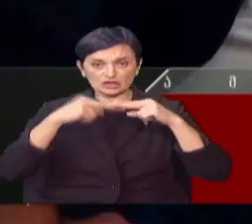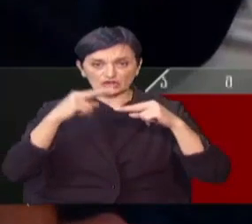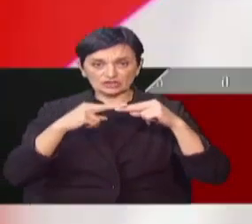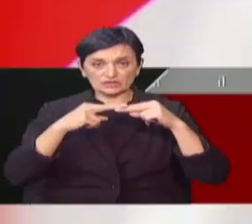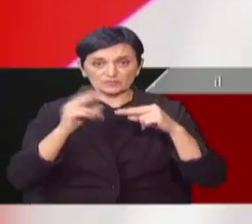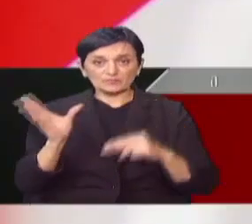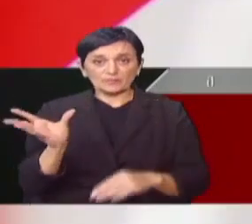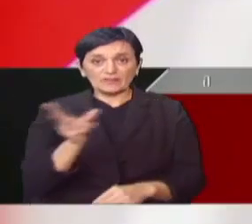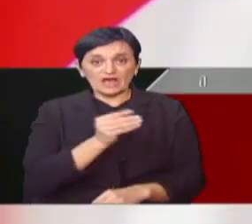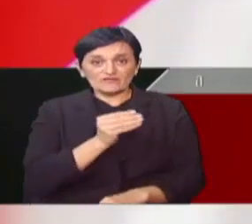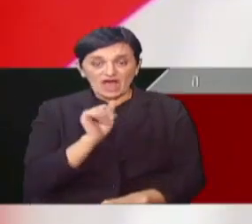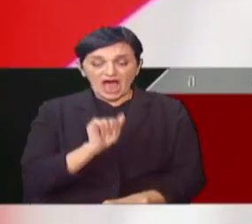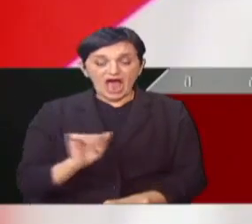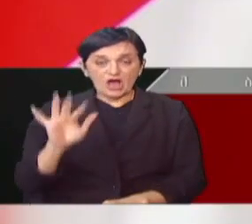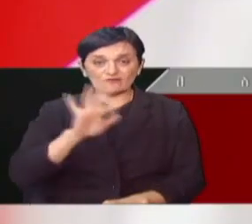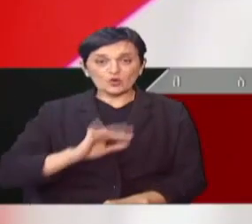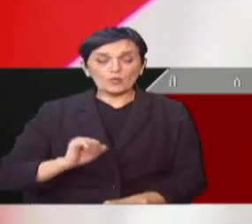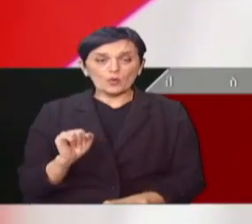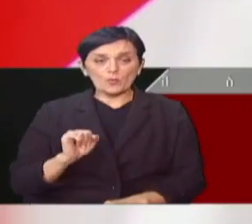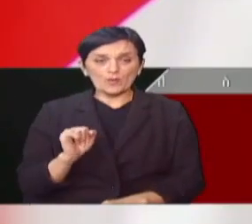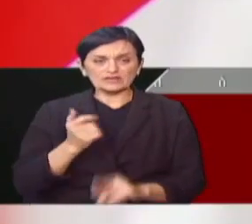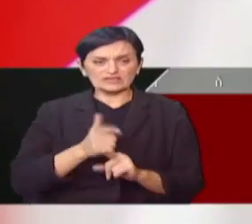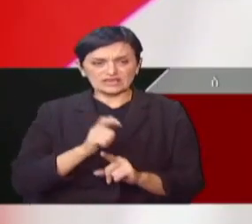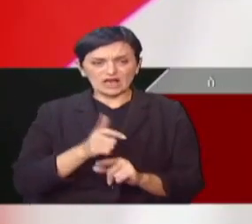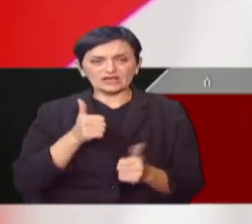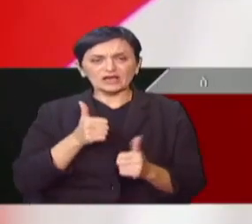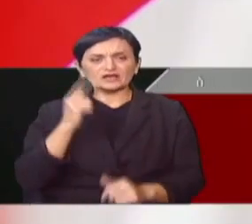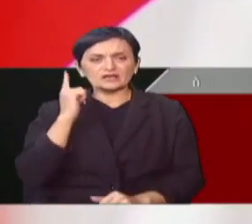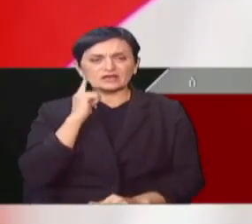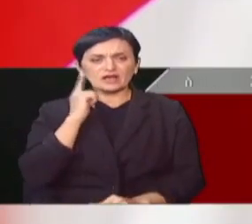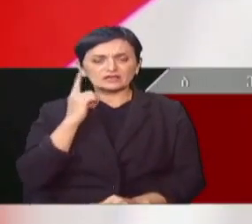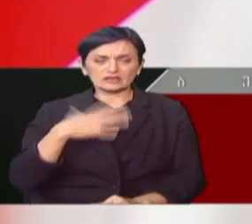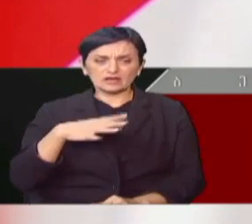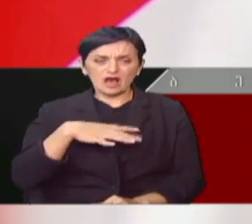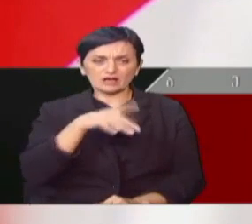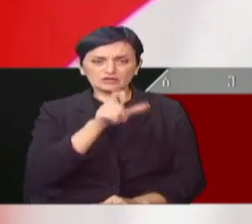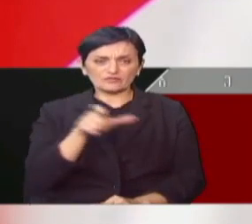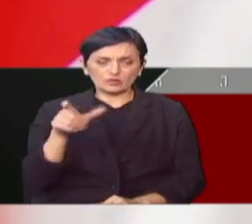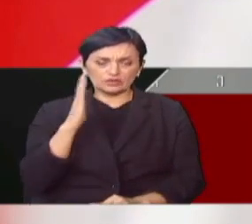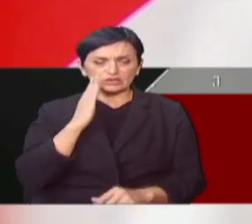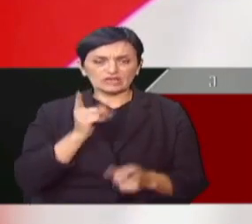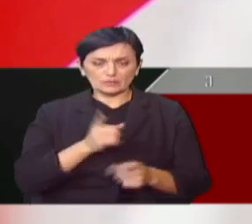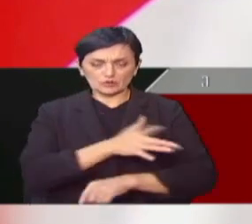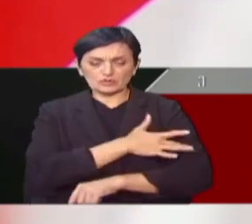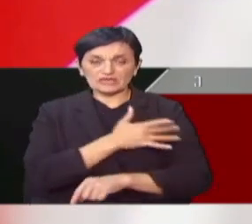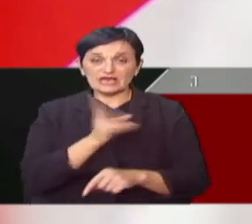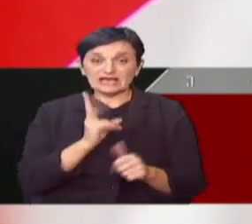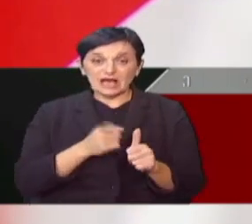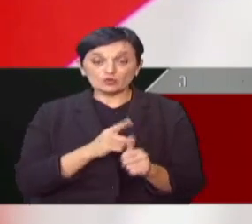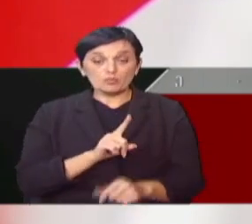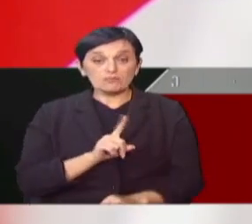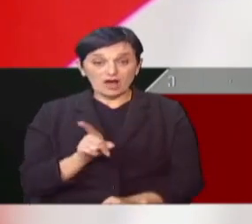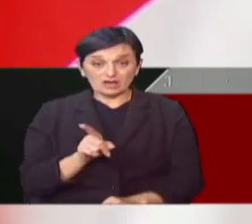ყველა ევროპელ მეგობარს ძალიან კარგად ესმის, რომ ქართველი ხალხი ნამდვილად იმსახურებს კანდიდატის სტატუსს,